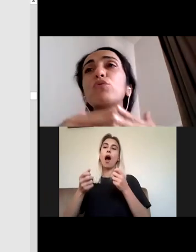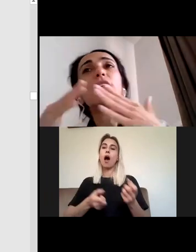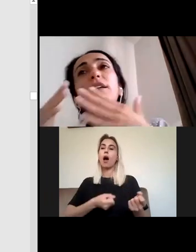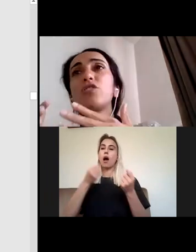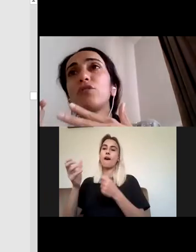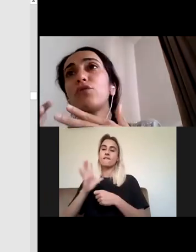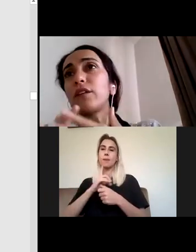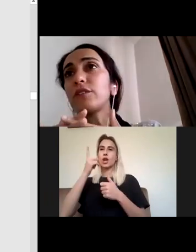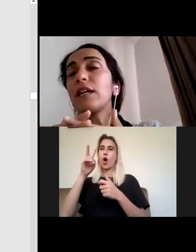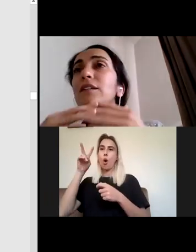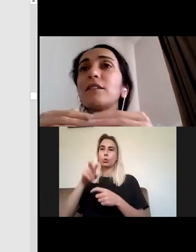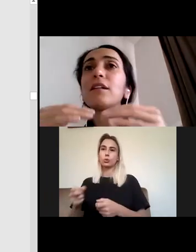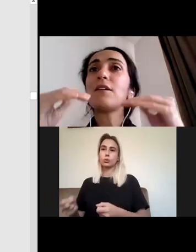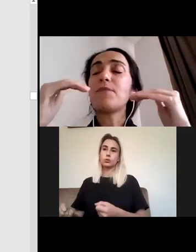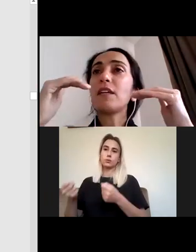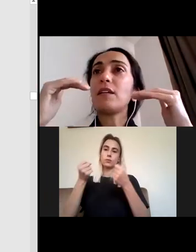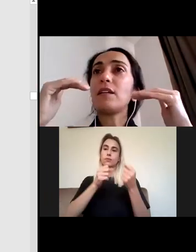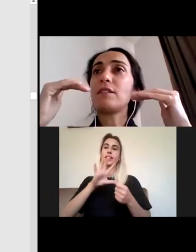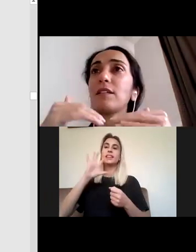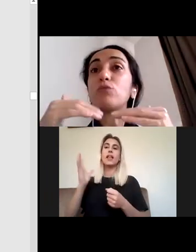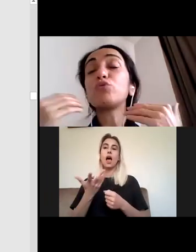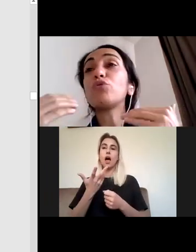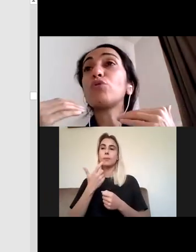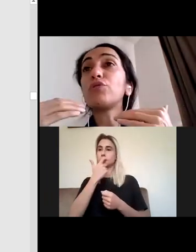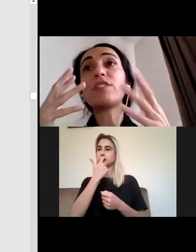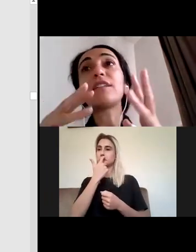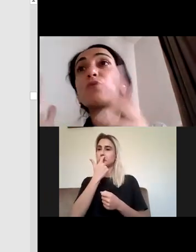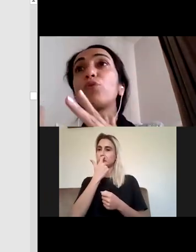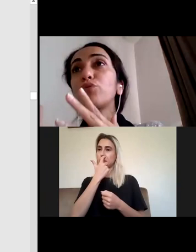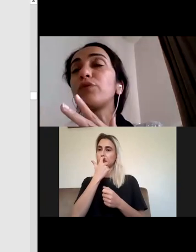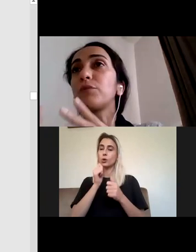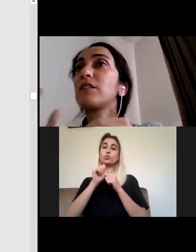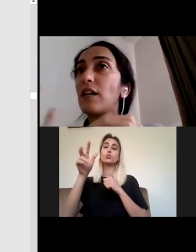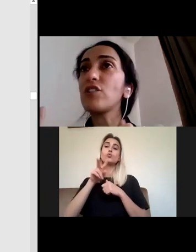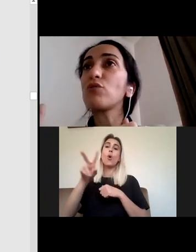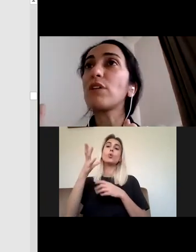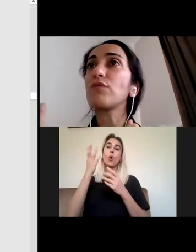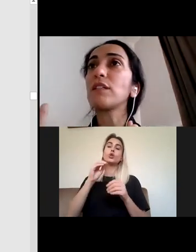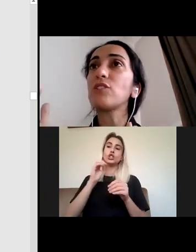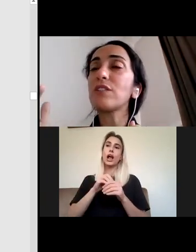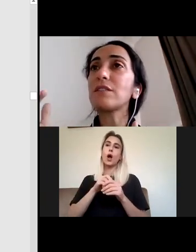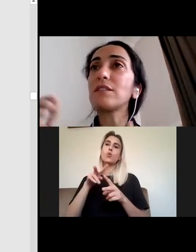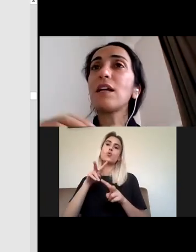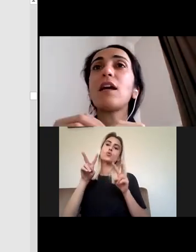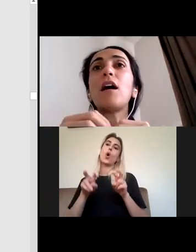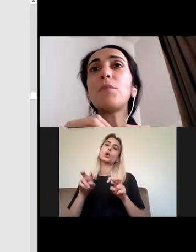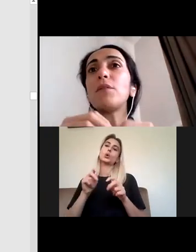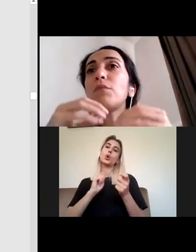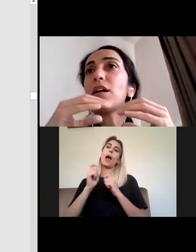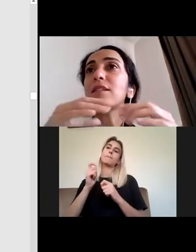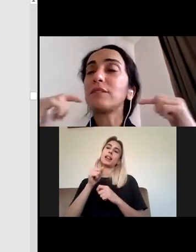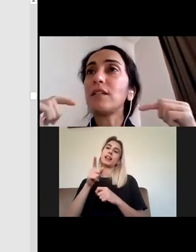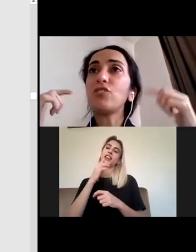ya koltuğa geçiriyorlar ya da uzun yol olduğu için genellikle koltuk kullanmayı tercih ediyorlar güvenlik açısından.